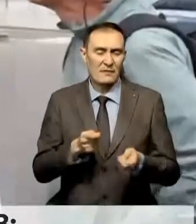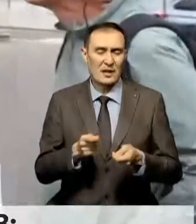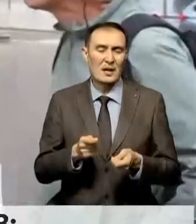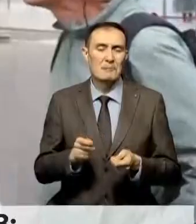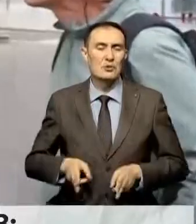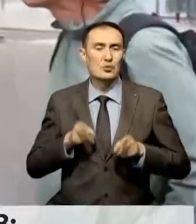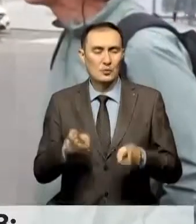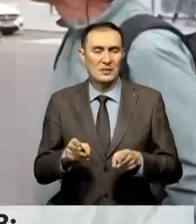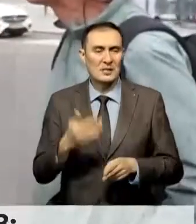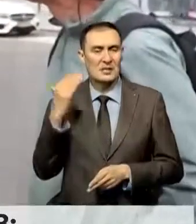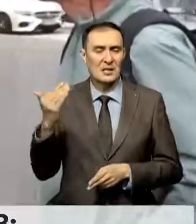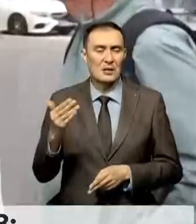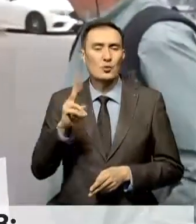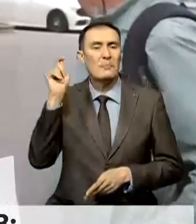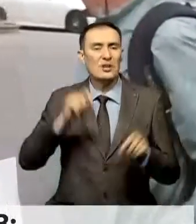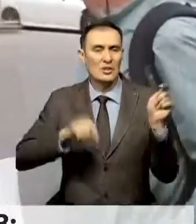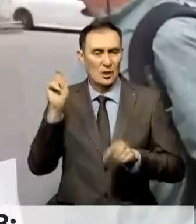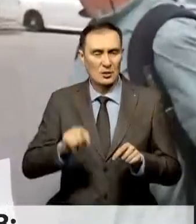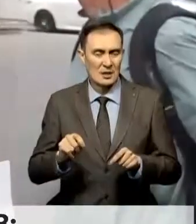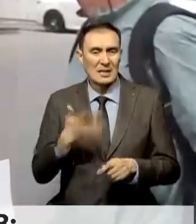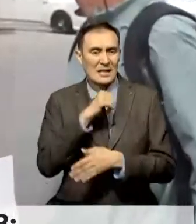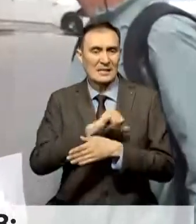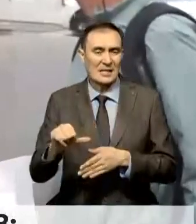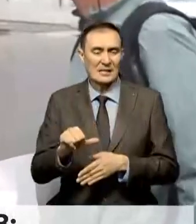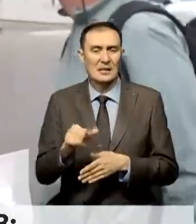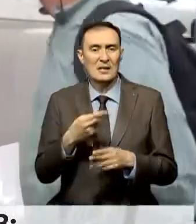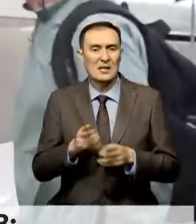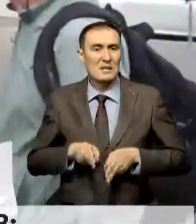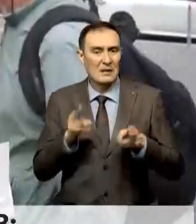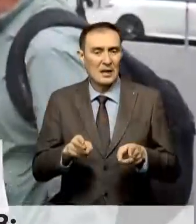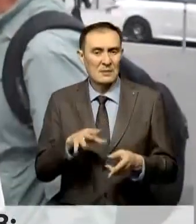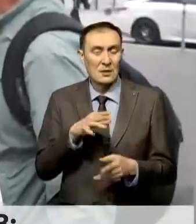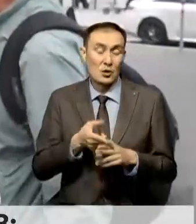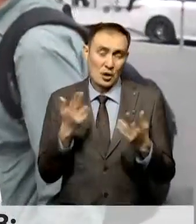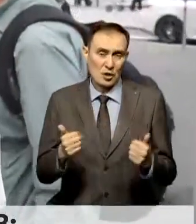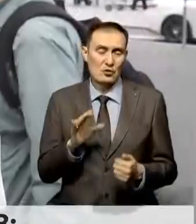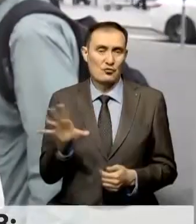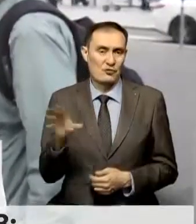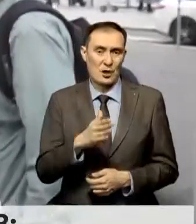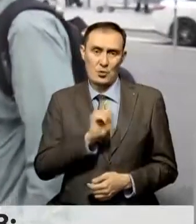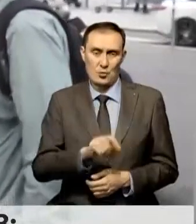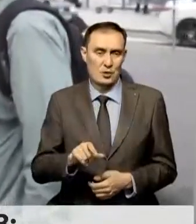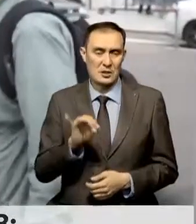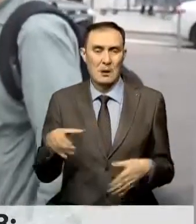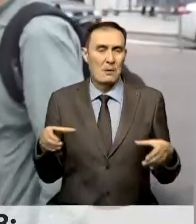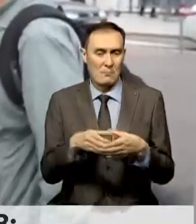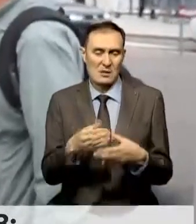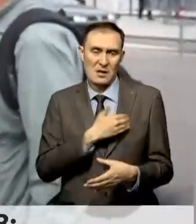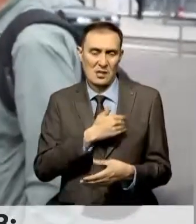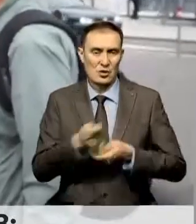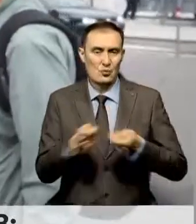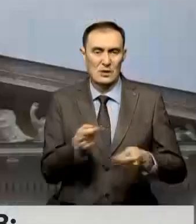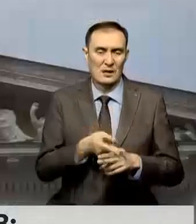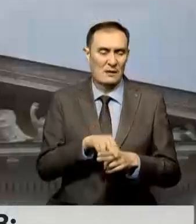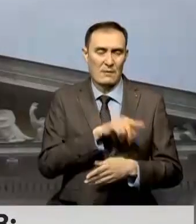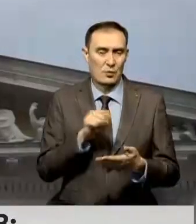уровня преступности со стороны прибывающих. Когда иностранцы занимаются криминалом, то вполне естественно, что местные жители и партии хотят регулировать